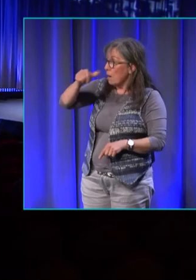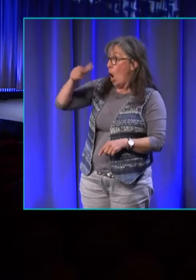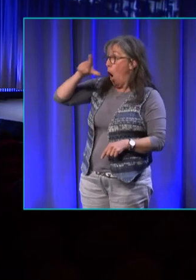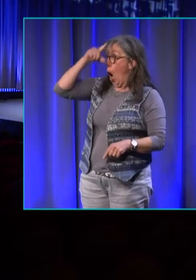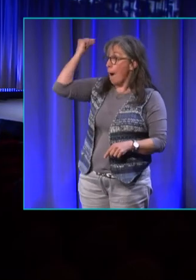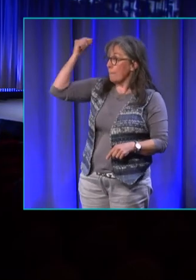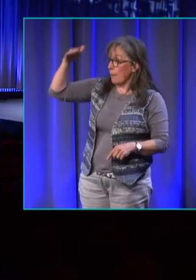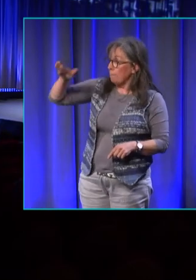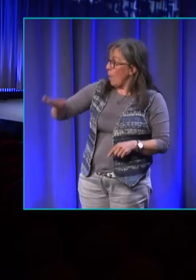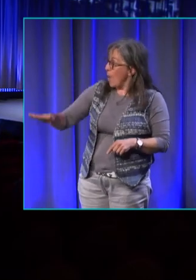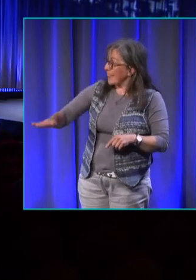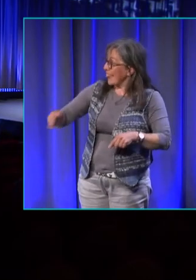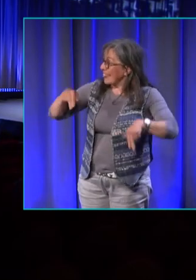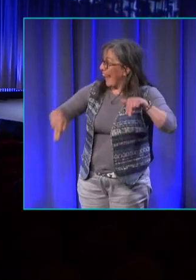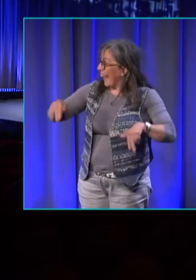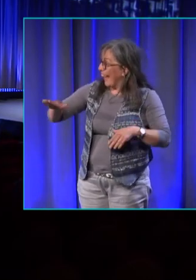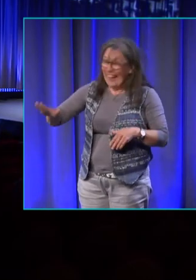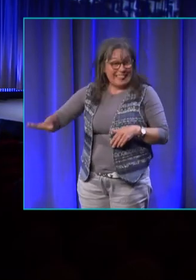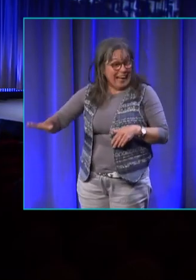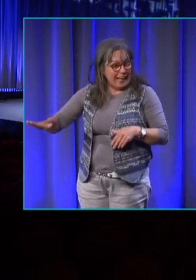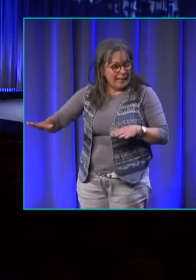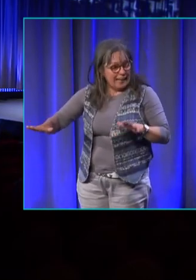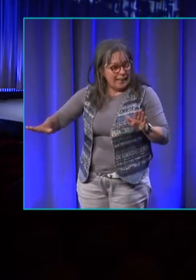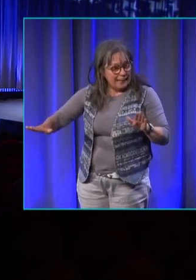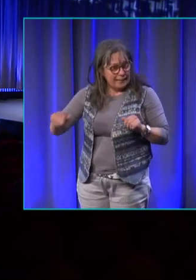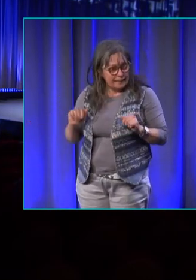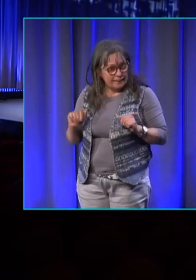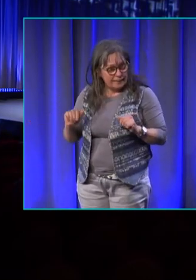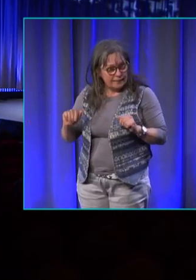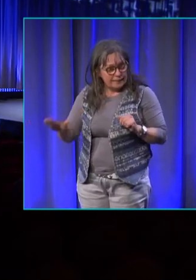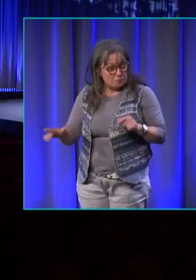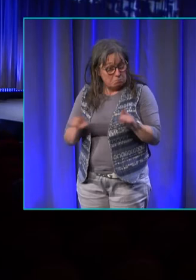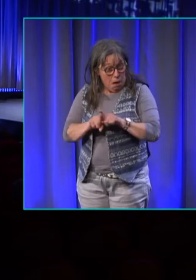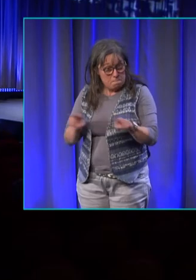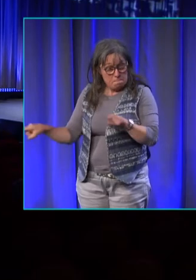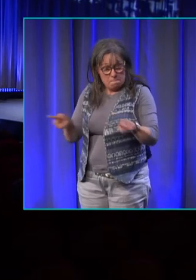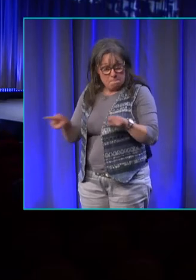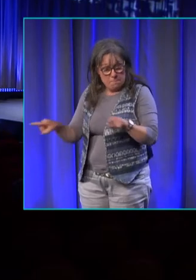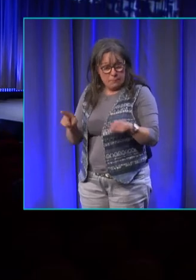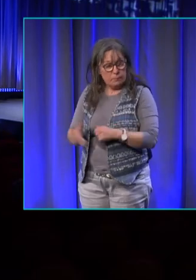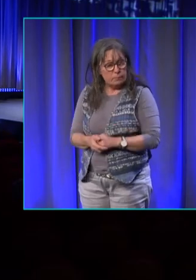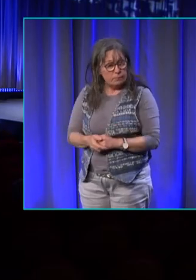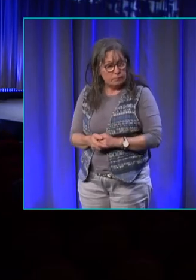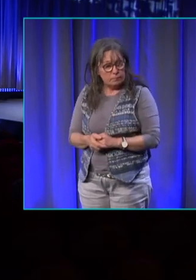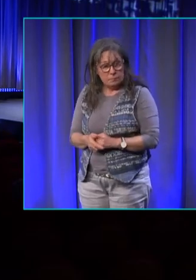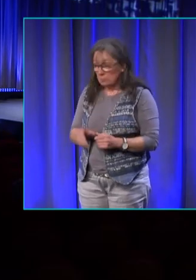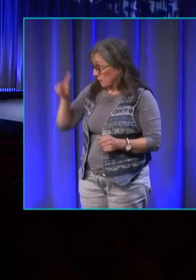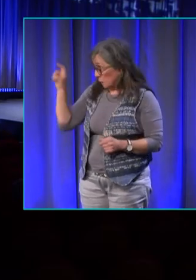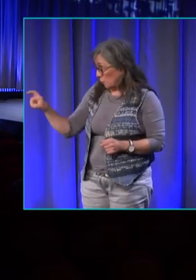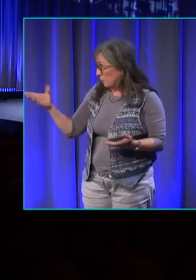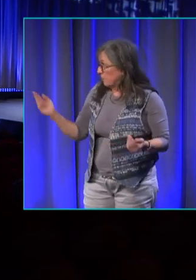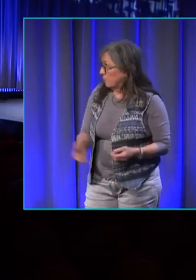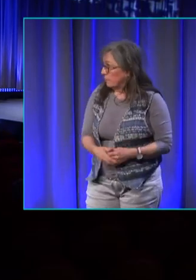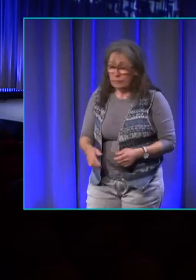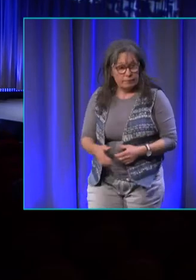d'énergie ? Et est-ce que, si on le compare avec un nain, par exemple, une personne qui est de petite taille, est-ce qu'ils vont avoir la